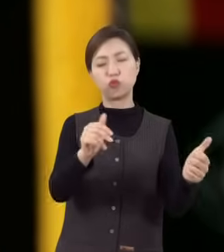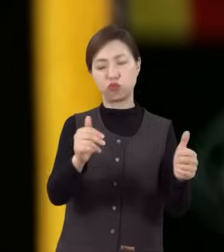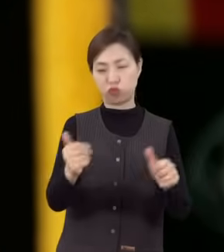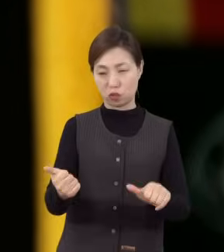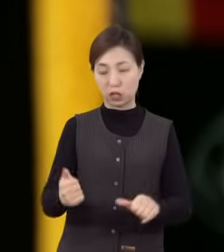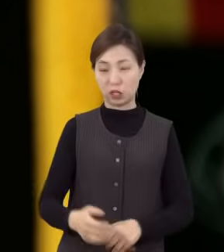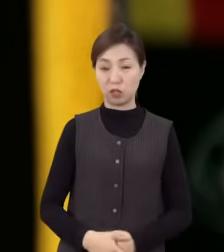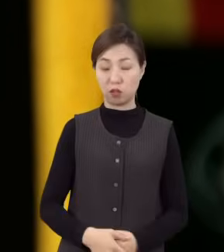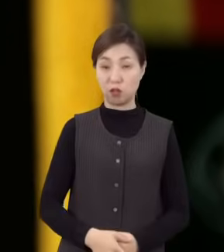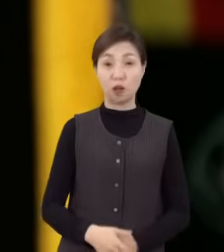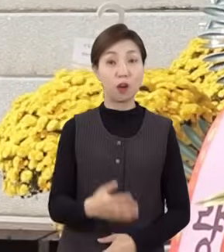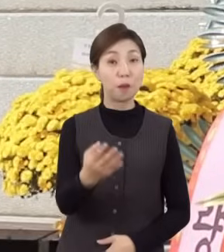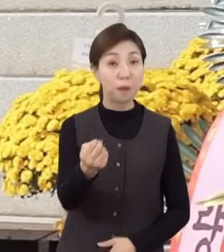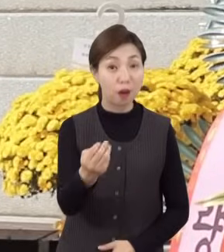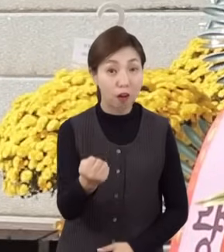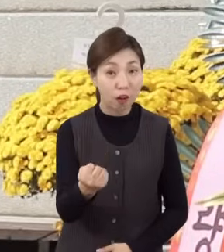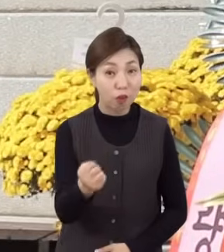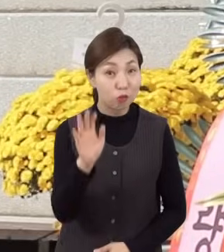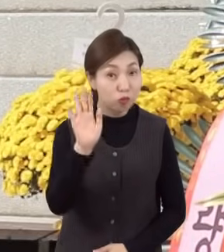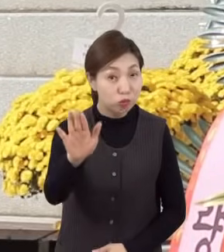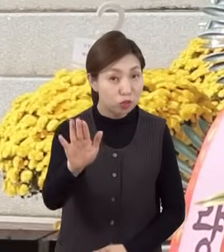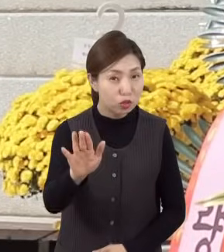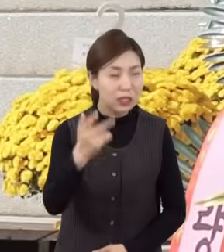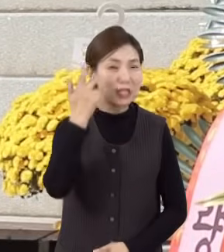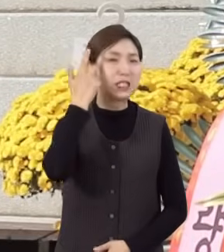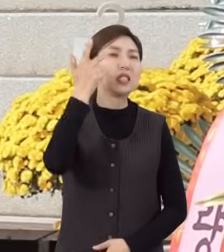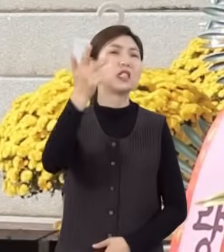목숨을 마칠 것이다. 며칠 후에?